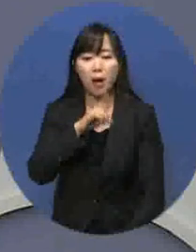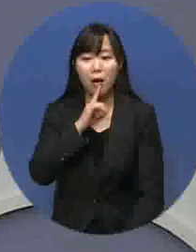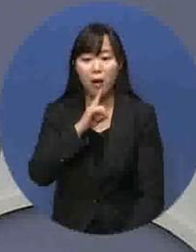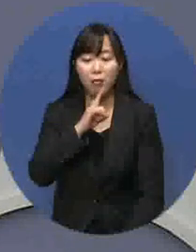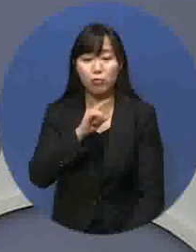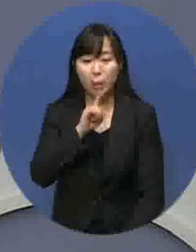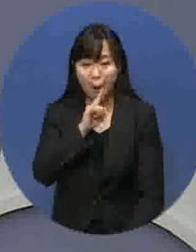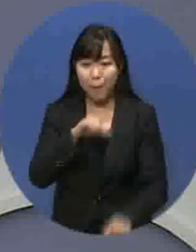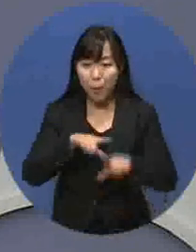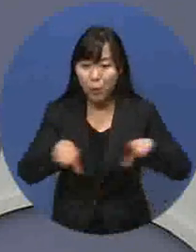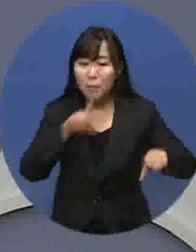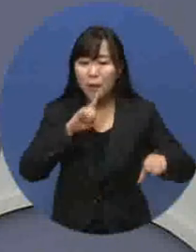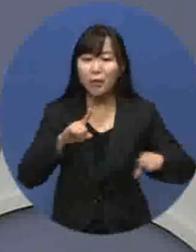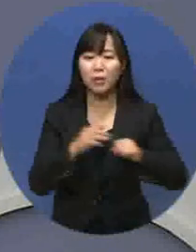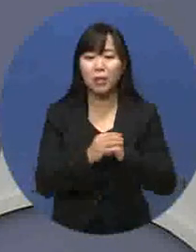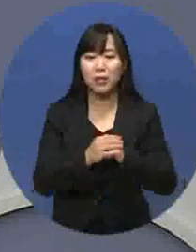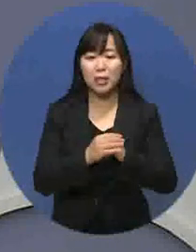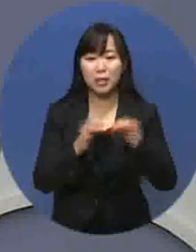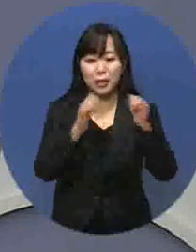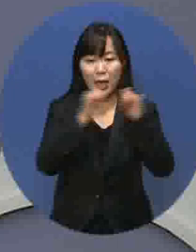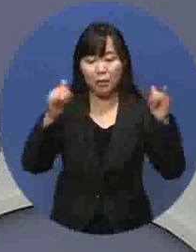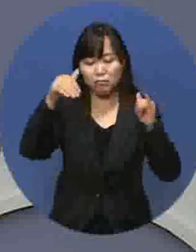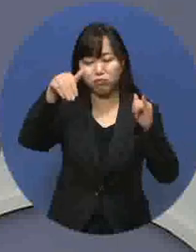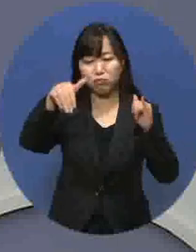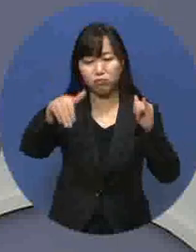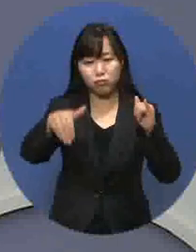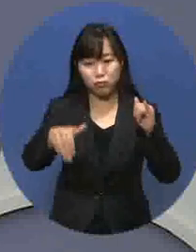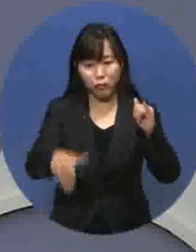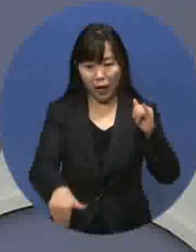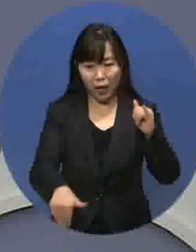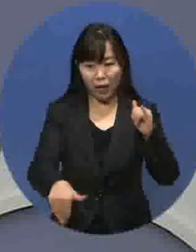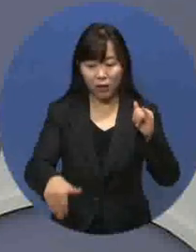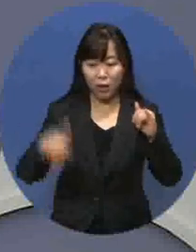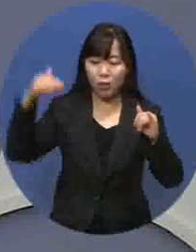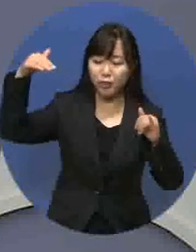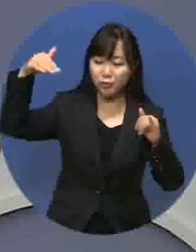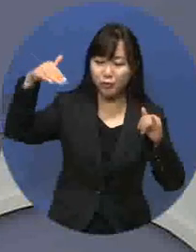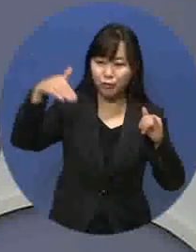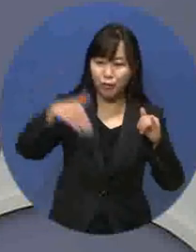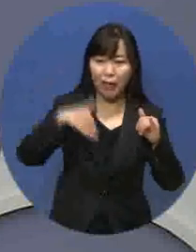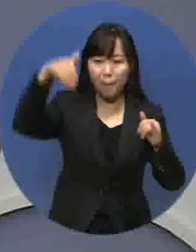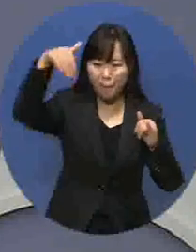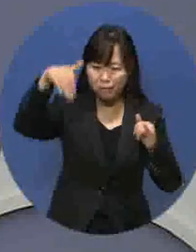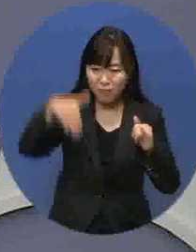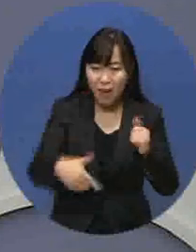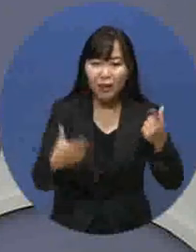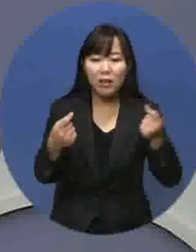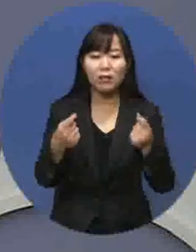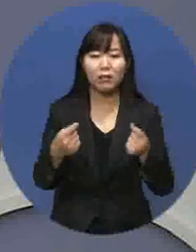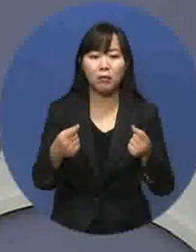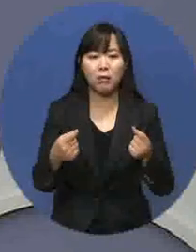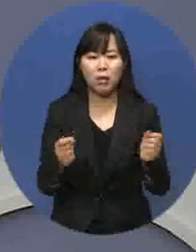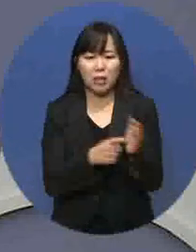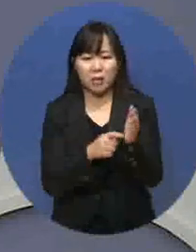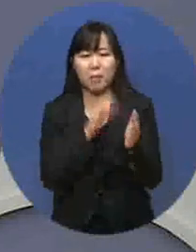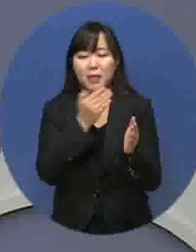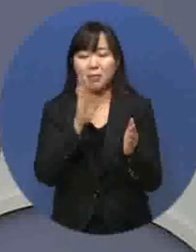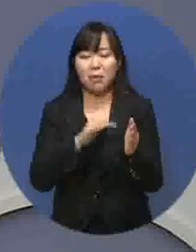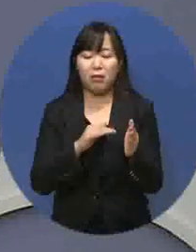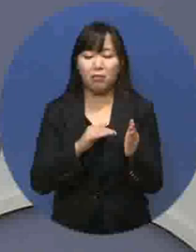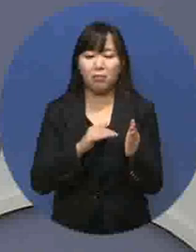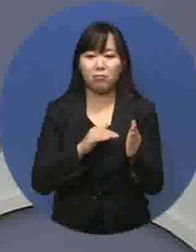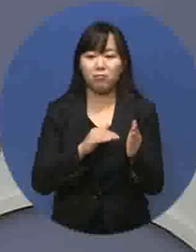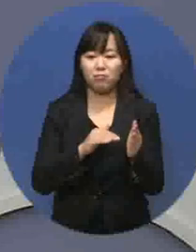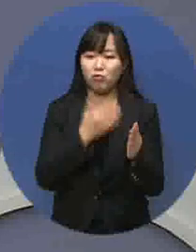하는 이제 사태가 닥칠 겁니다. 그래서 긴급하지만 굉장히 중요한 일이라고 생각을 해서 가족 얘기를 좀